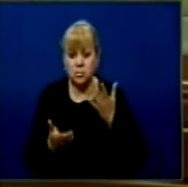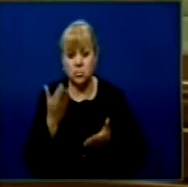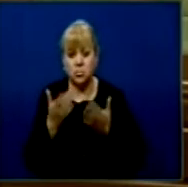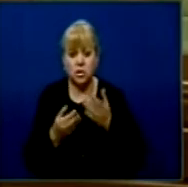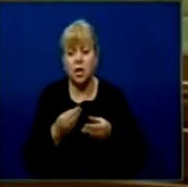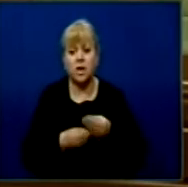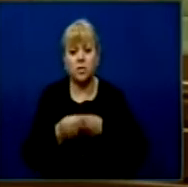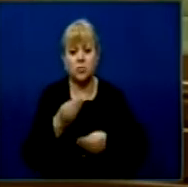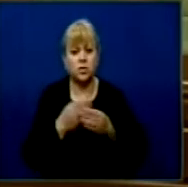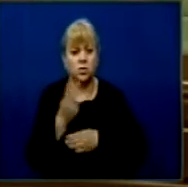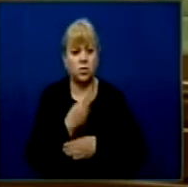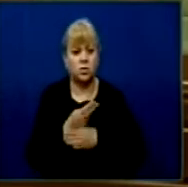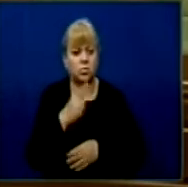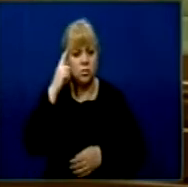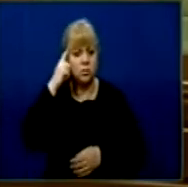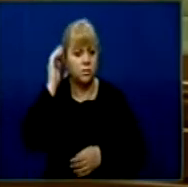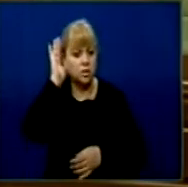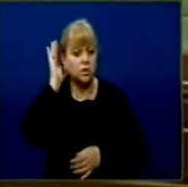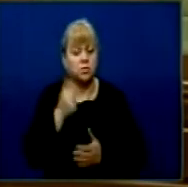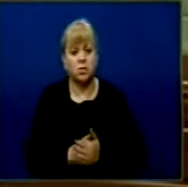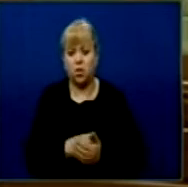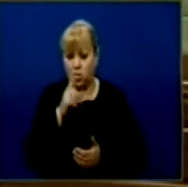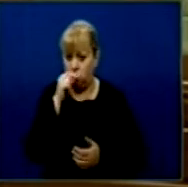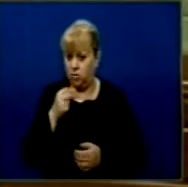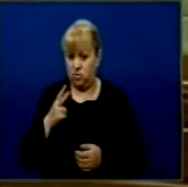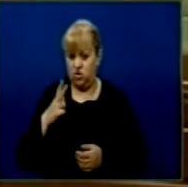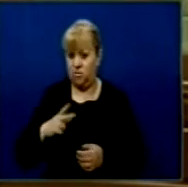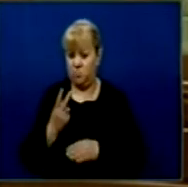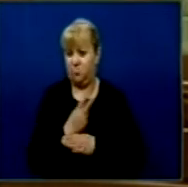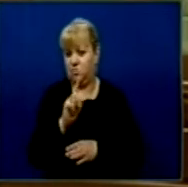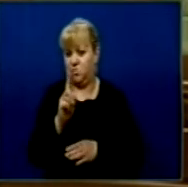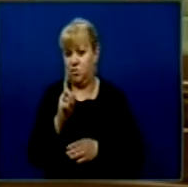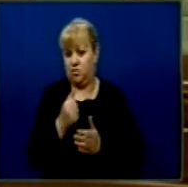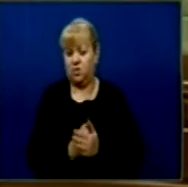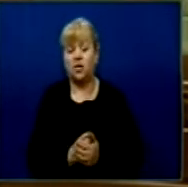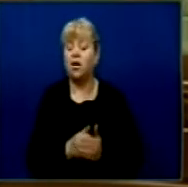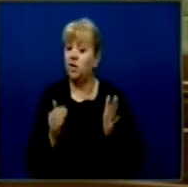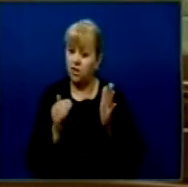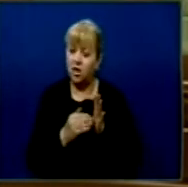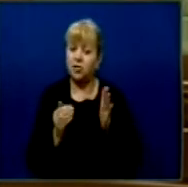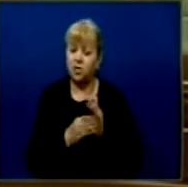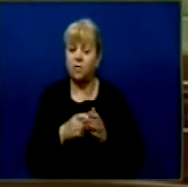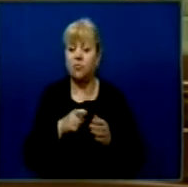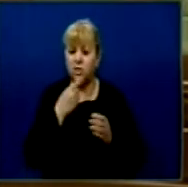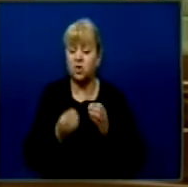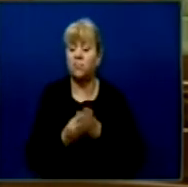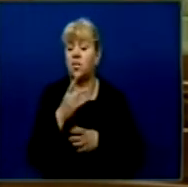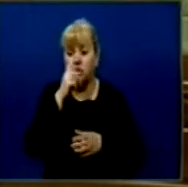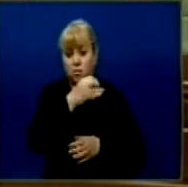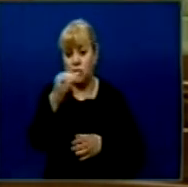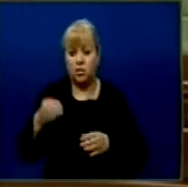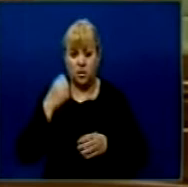që përdoren për shtetin, kryeministër. Pra komuna nuk është shteti. Sigurisht që ka nevojë të diskutojnë zhvillimin për të gjitha komunat e